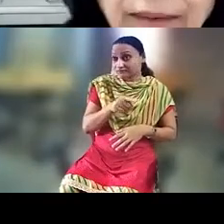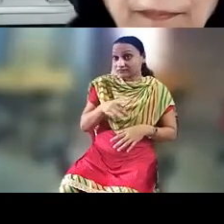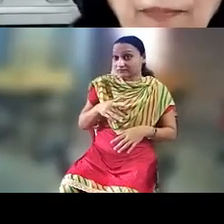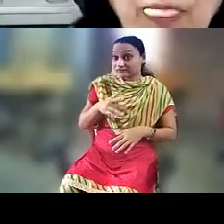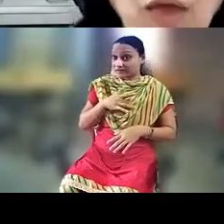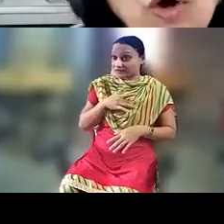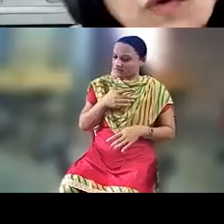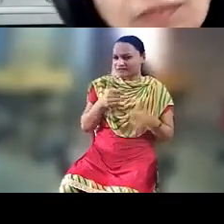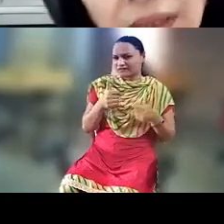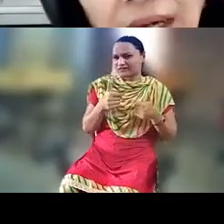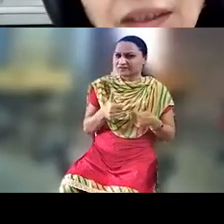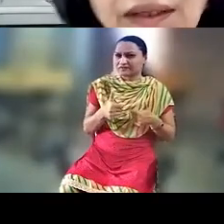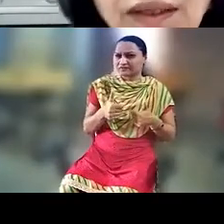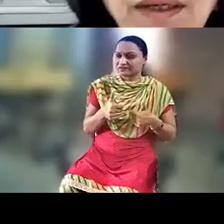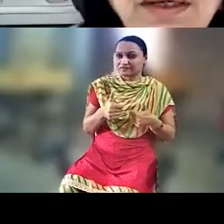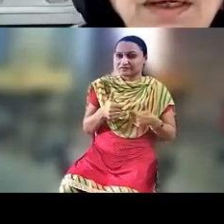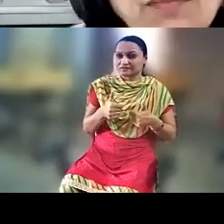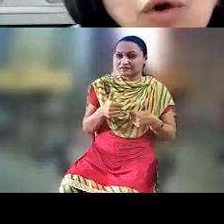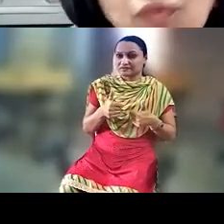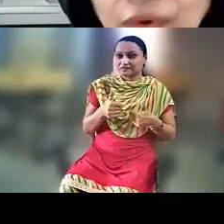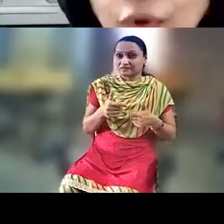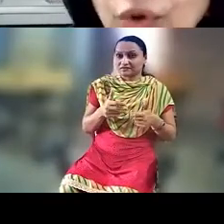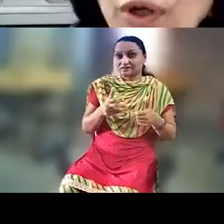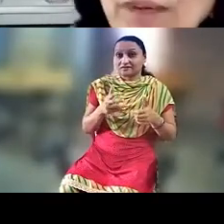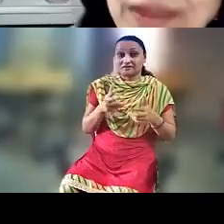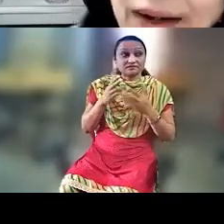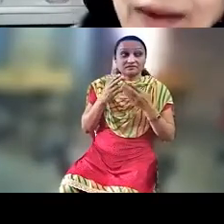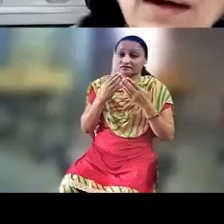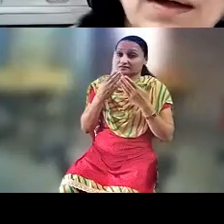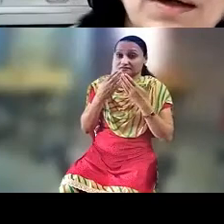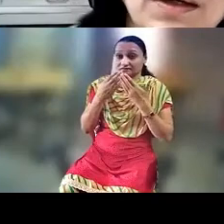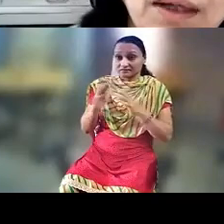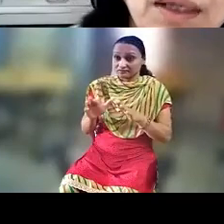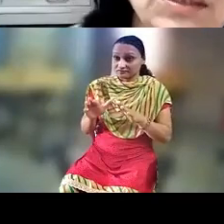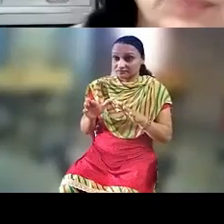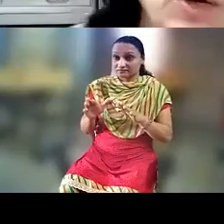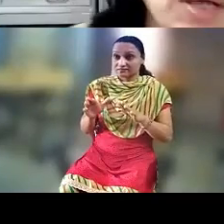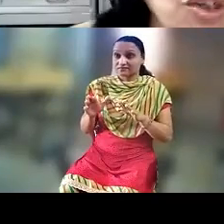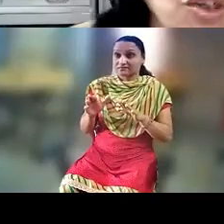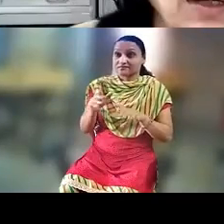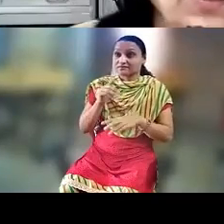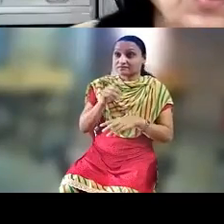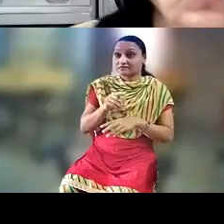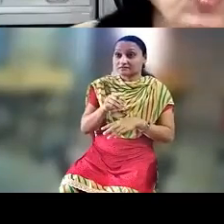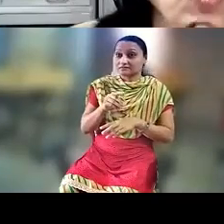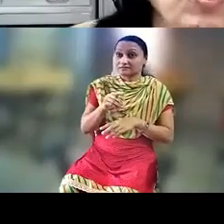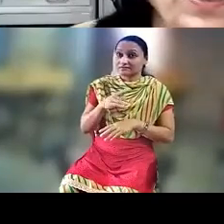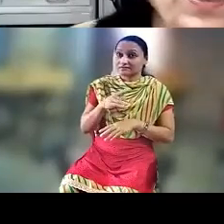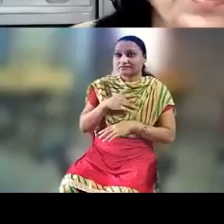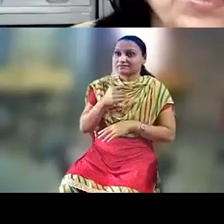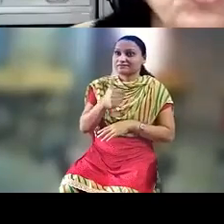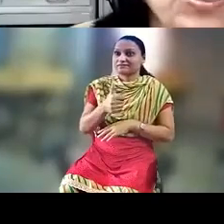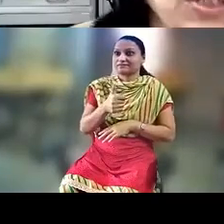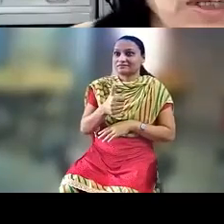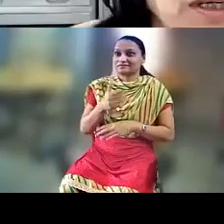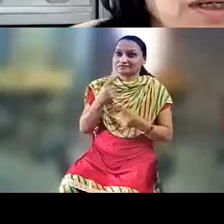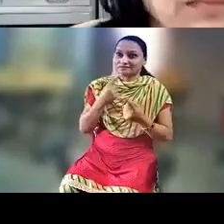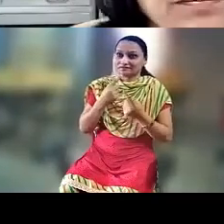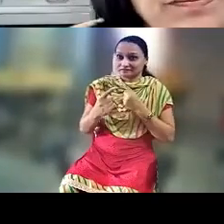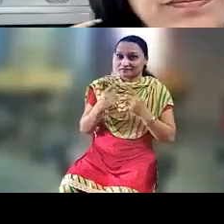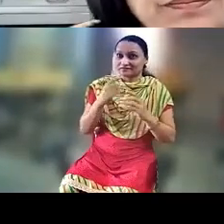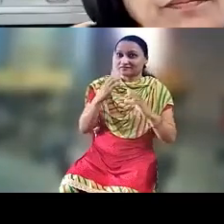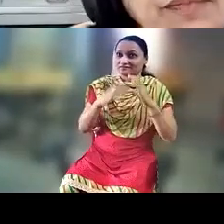है, और वो बता सकते हैं कि और जो उन्होंने बताया इससे बहुत अच्छा लगा कि तो वो उन्होंने एक नई चीज सीखी